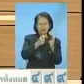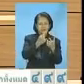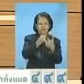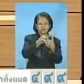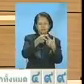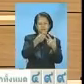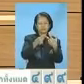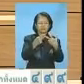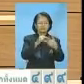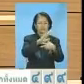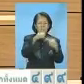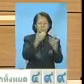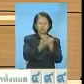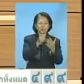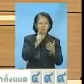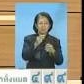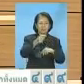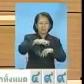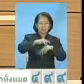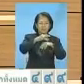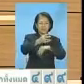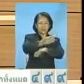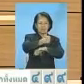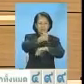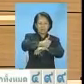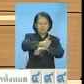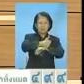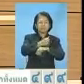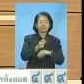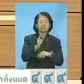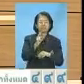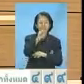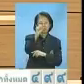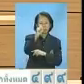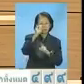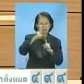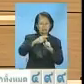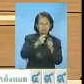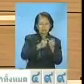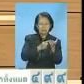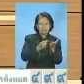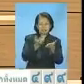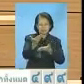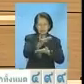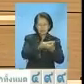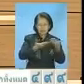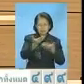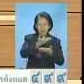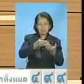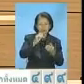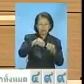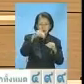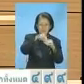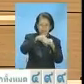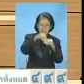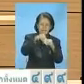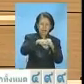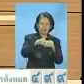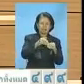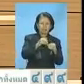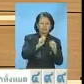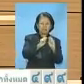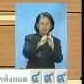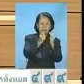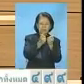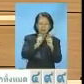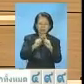ท่านต้องกำหนดเลยนะฮะว่าสภาที่ปรึกษาเนี่ยมาจากการเลือกตั้งตรงของอำเภอและคนให้มากำกับดูแล